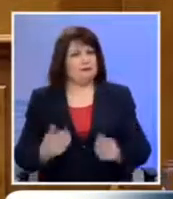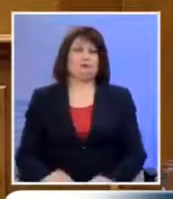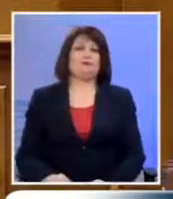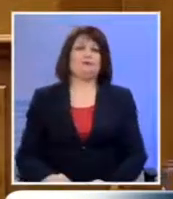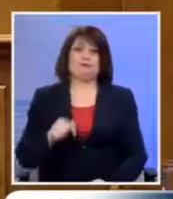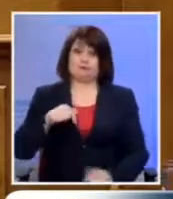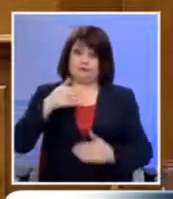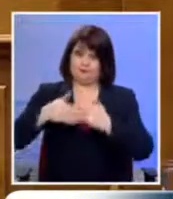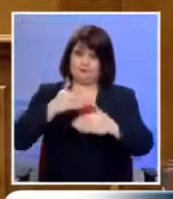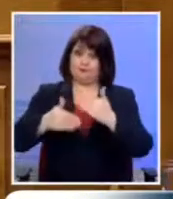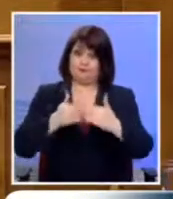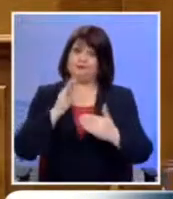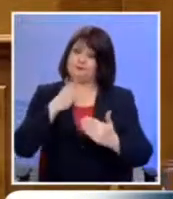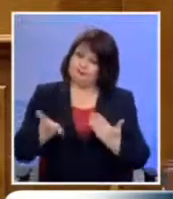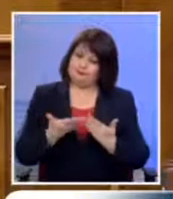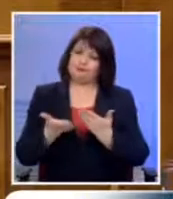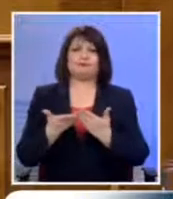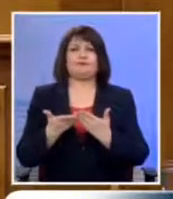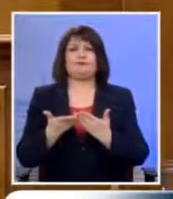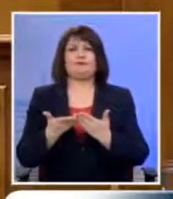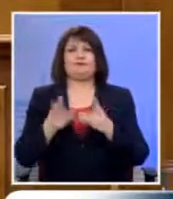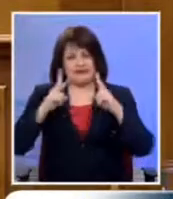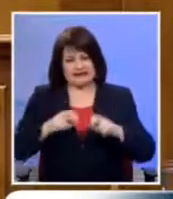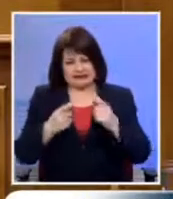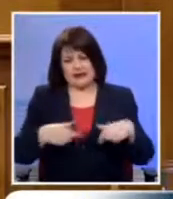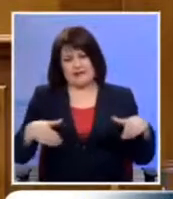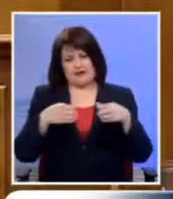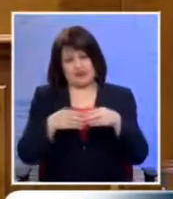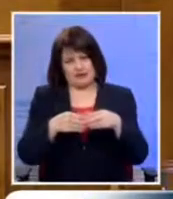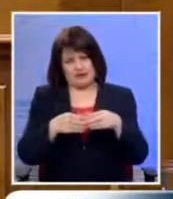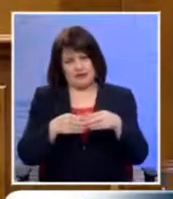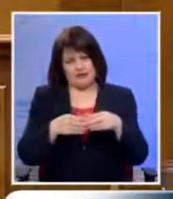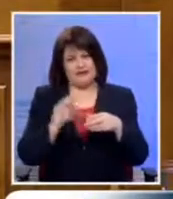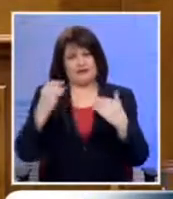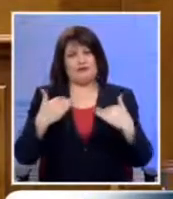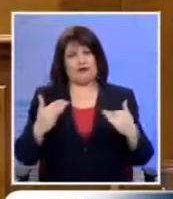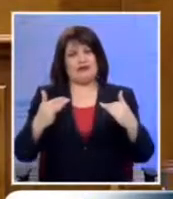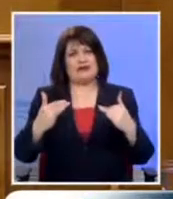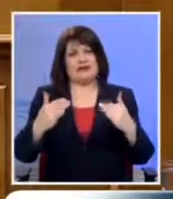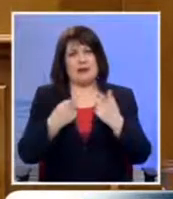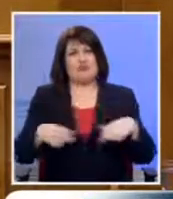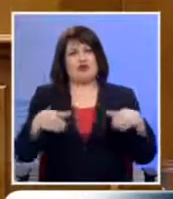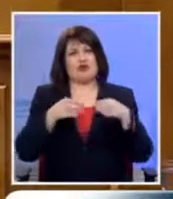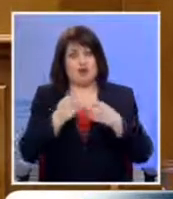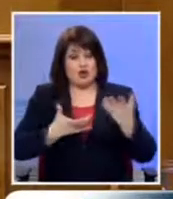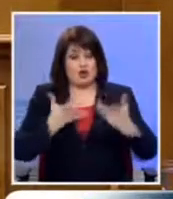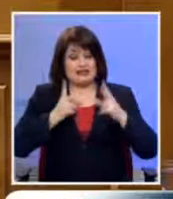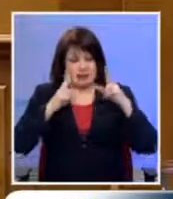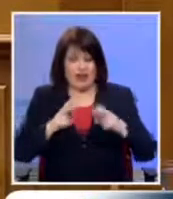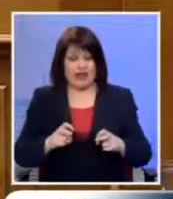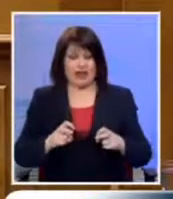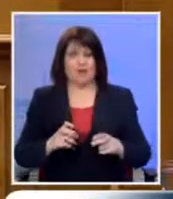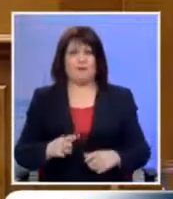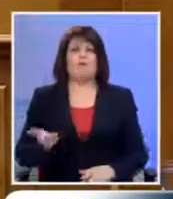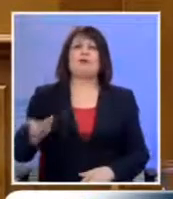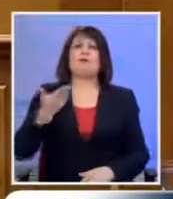μια διαδικασία που βοηθάει την Εξεταστική Επιτροπή της Βουλής, η Επιτροπή Λογιστικού Ελέγχου. και να δεχθώ ότι και η πρόταση που κατέθεσε η